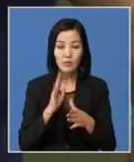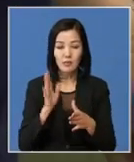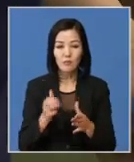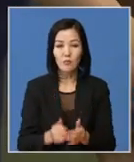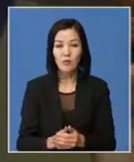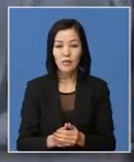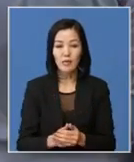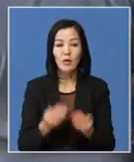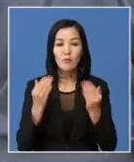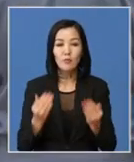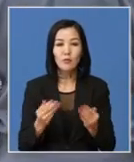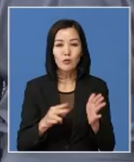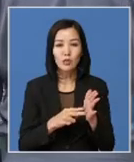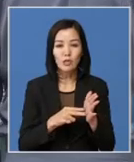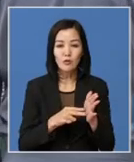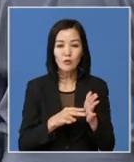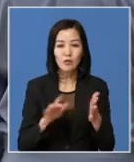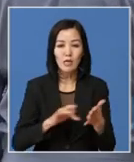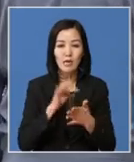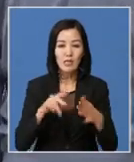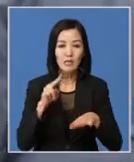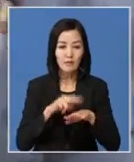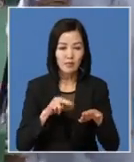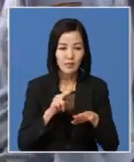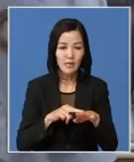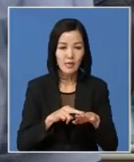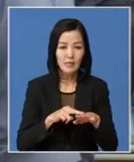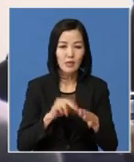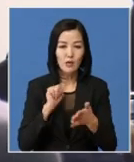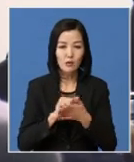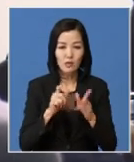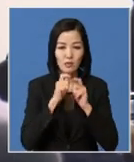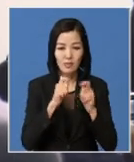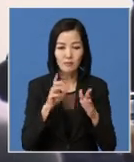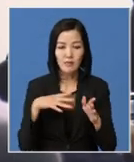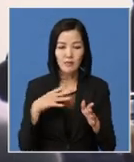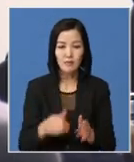басшылығы. Осы ретте 7 оқушыға қалалық ішкі істер бөлімі тарапынан арнайы куәлік табыс етілді.